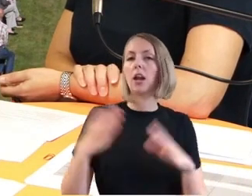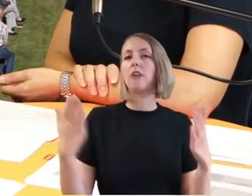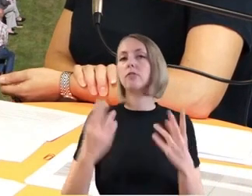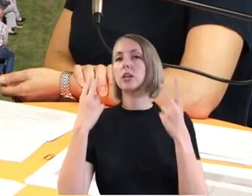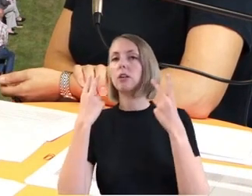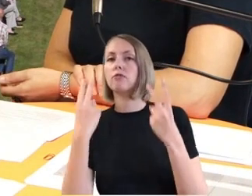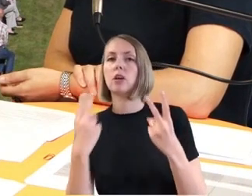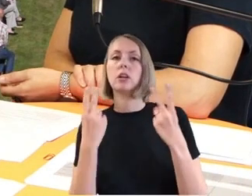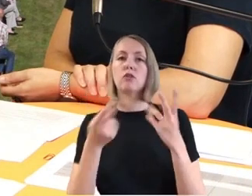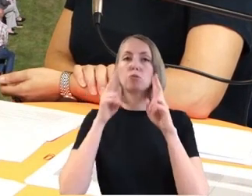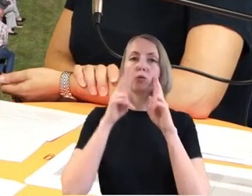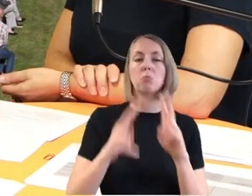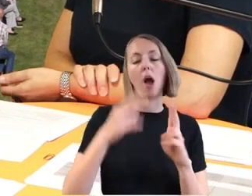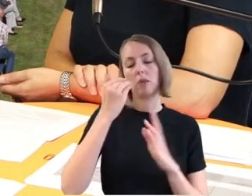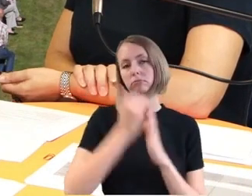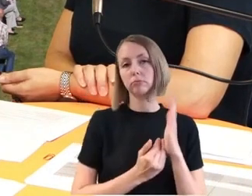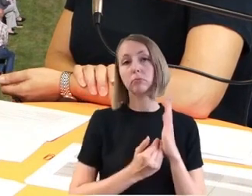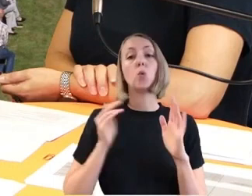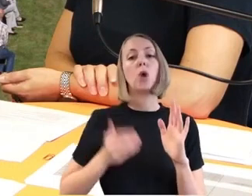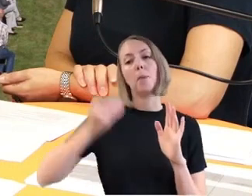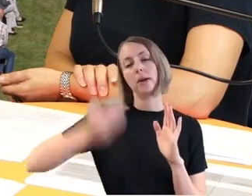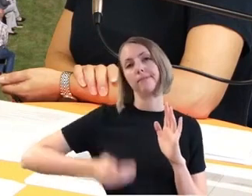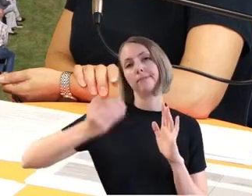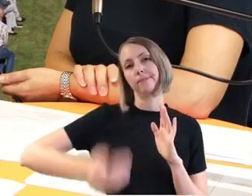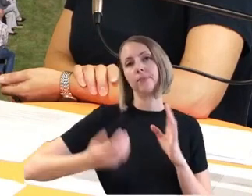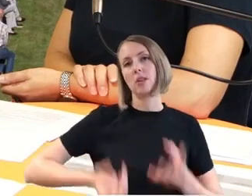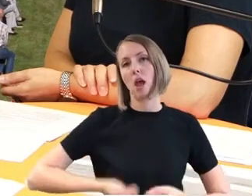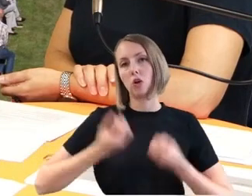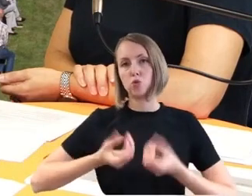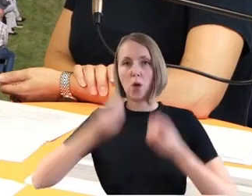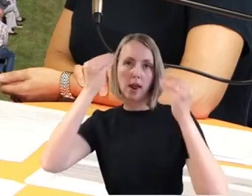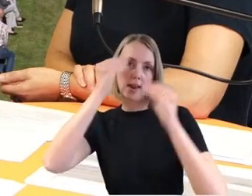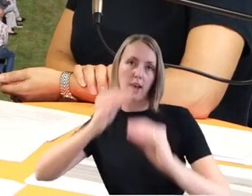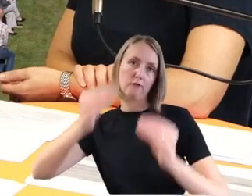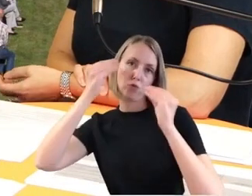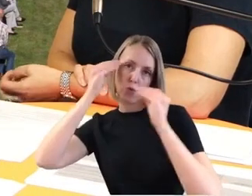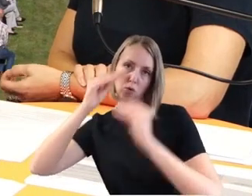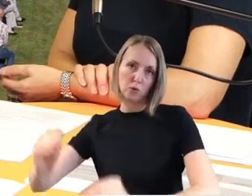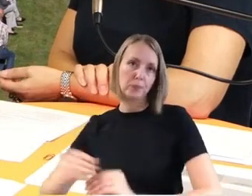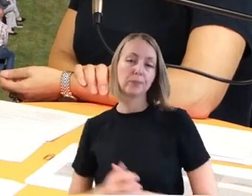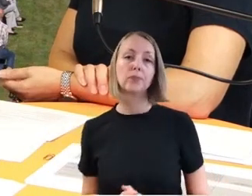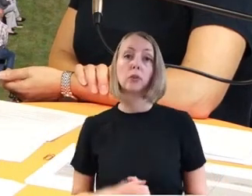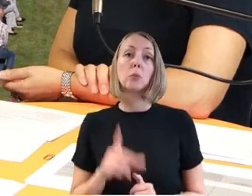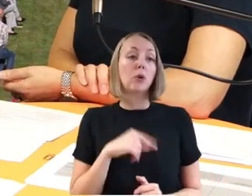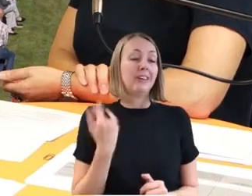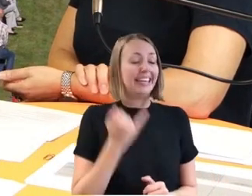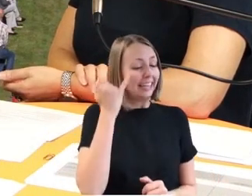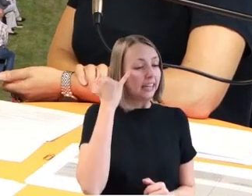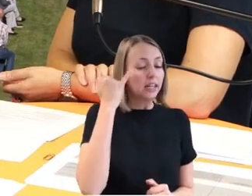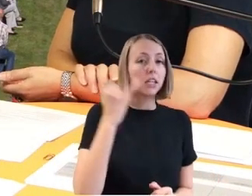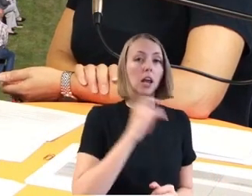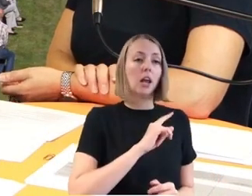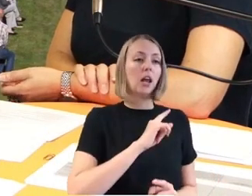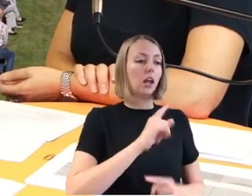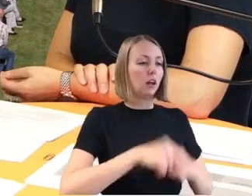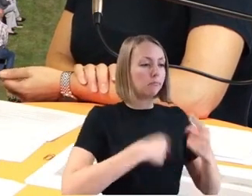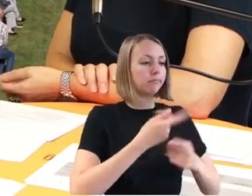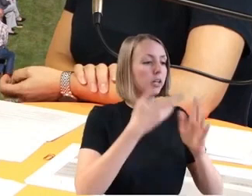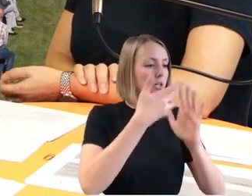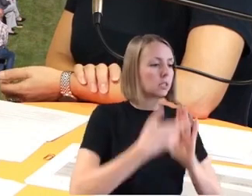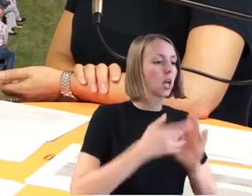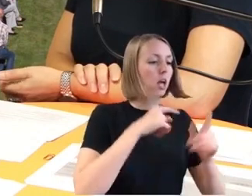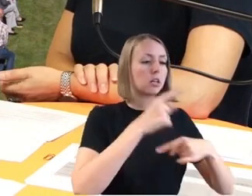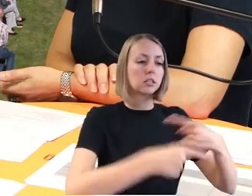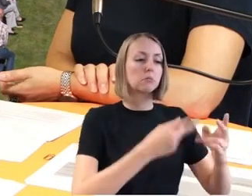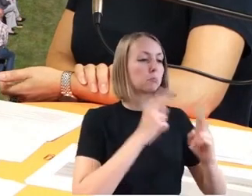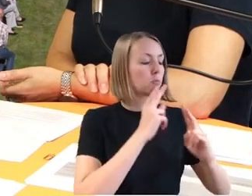regelmäßige updates und aktualisierungen durchgeführt so dass wir von der idee über das produkt bis zur begleitung alle maßnahmen